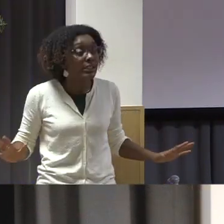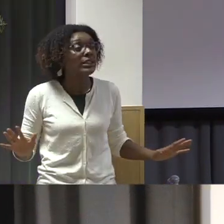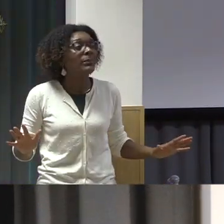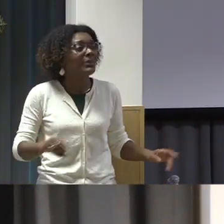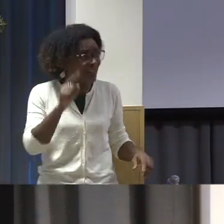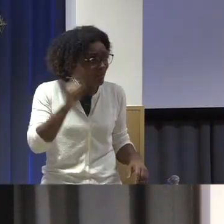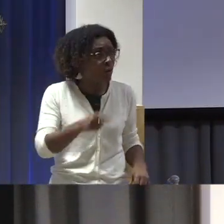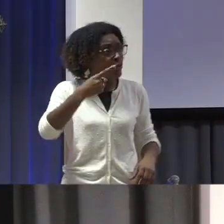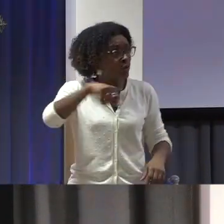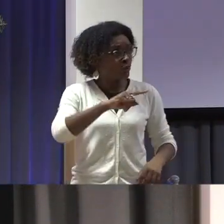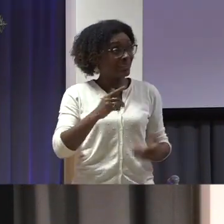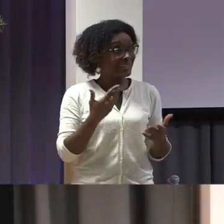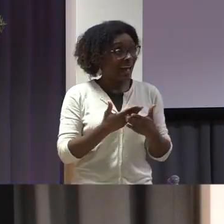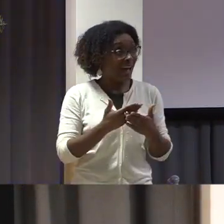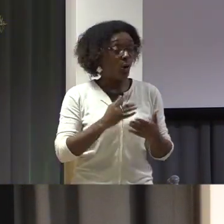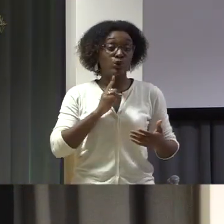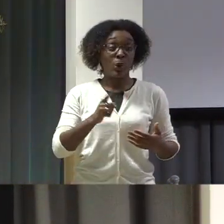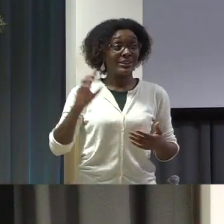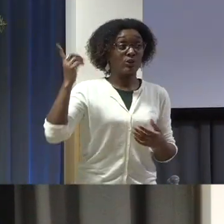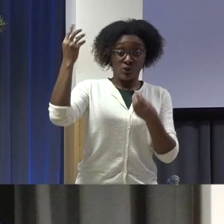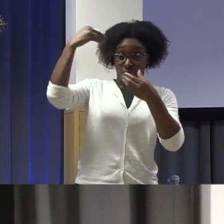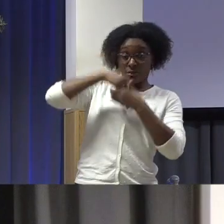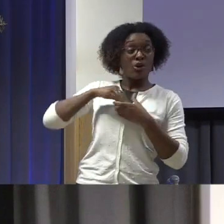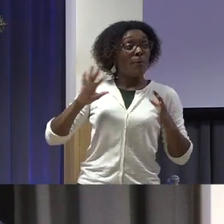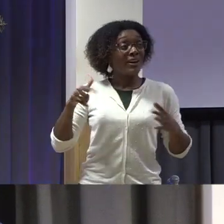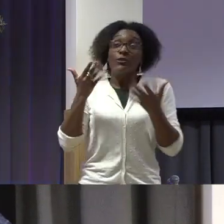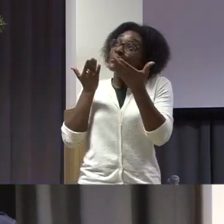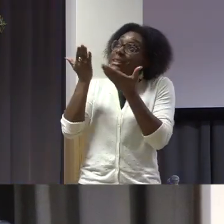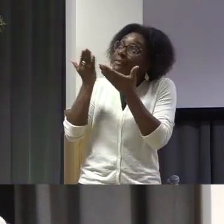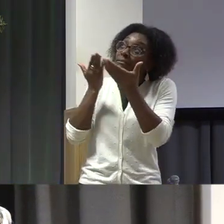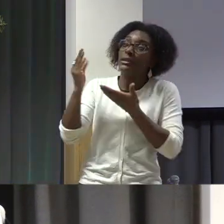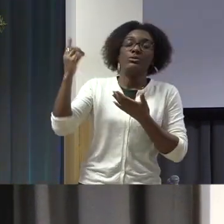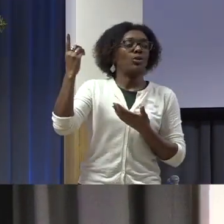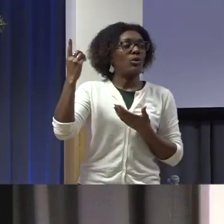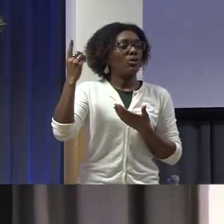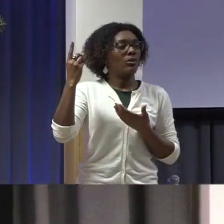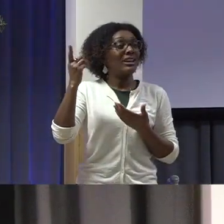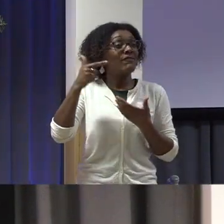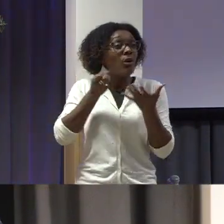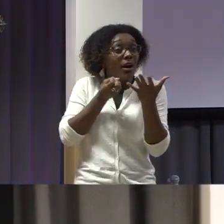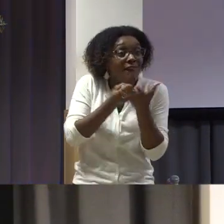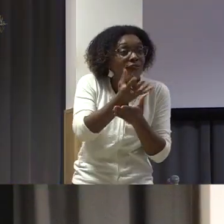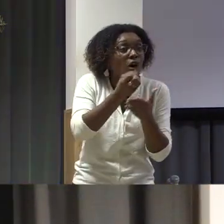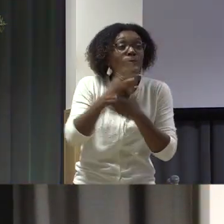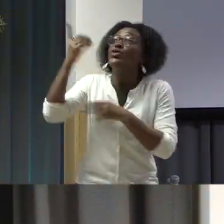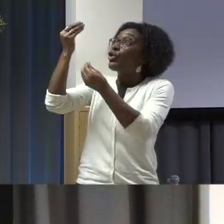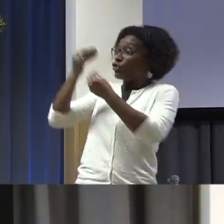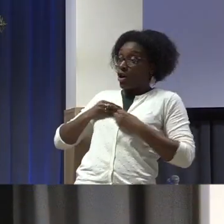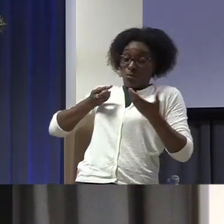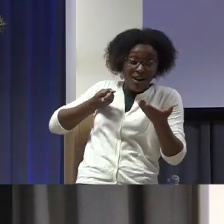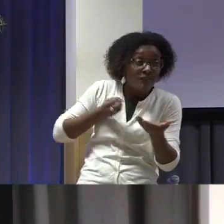lieu nous avons besoin de servir de données de l'essai partie communiqué ce que dieu nous a donné